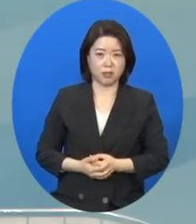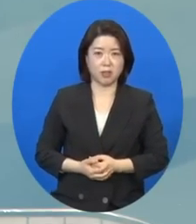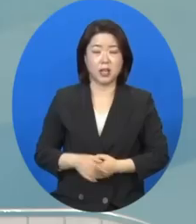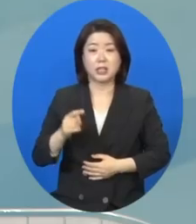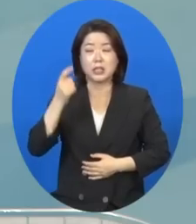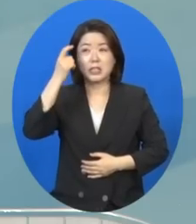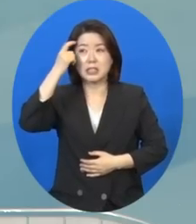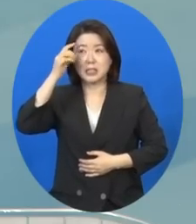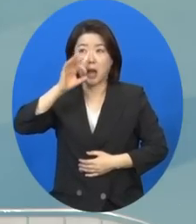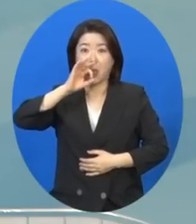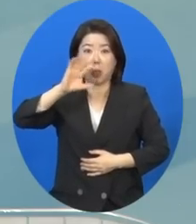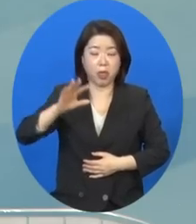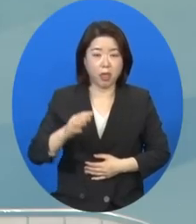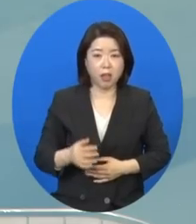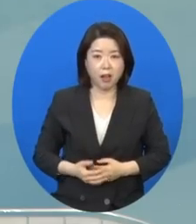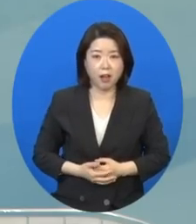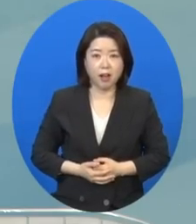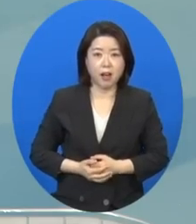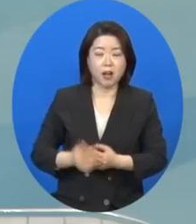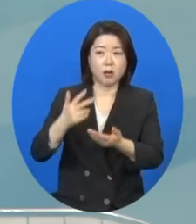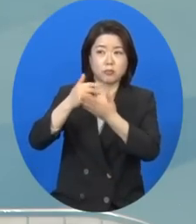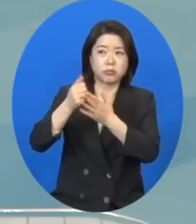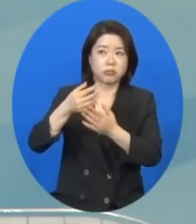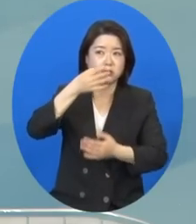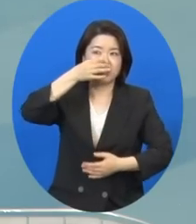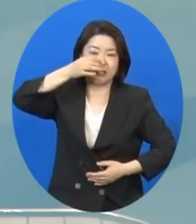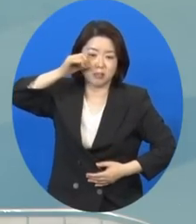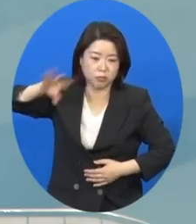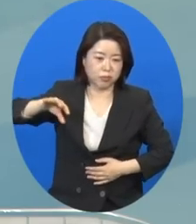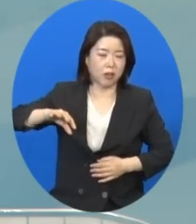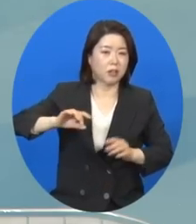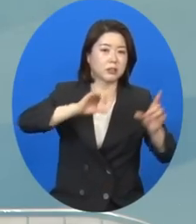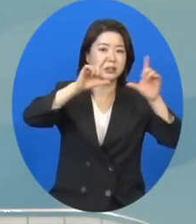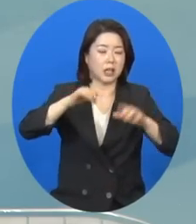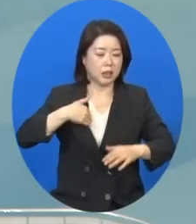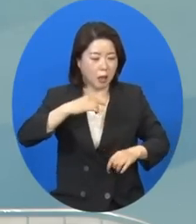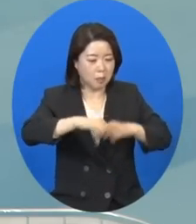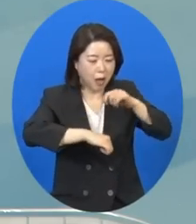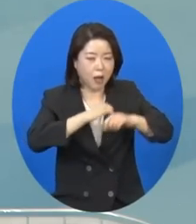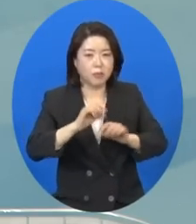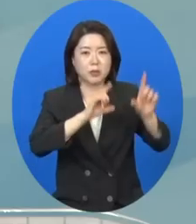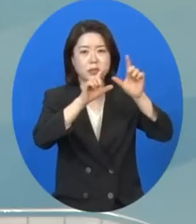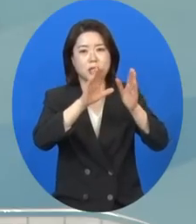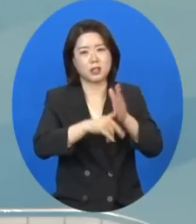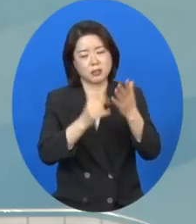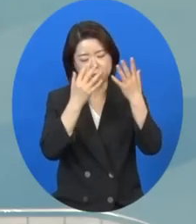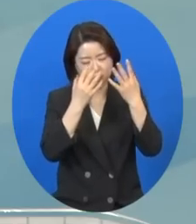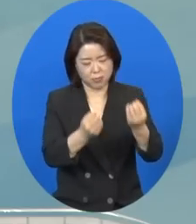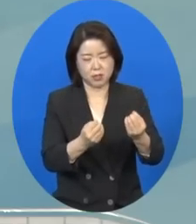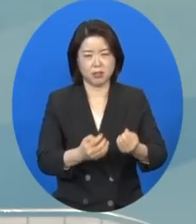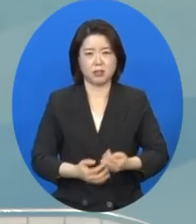생각도 않고 그분을 무시하며 살아갈 때가 여러분 얼마나 많습니까